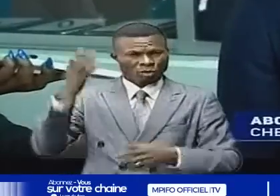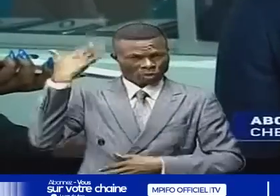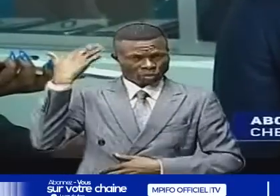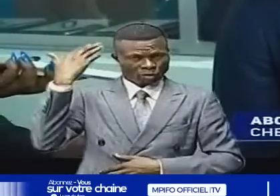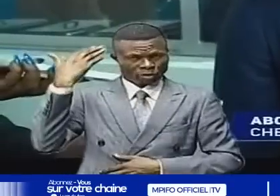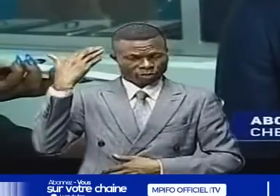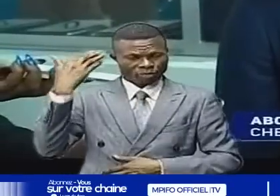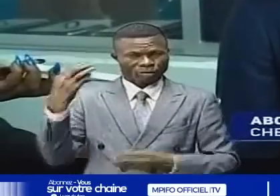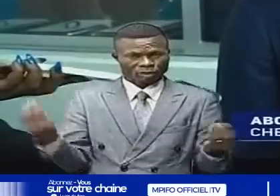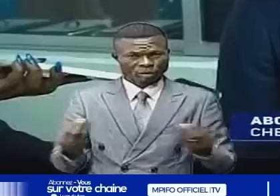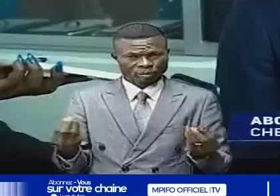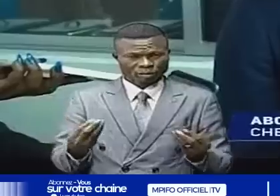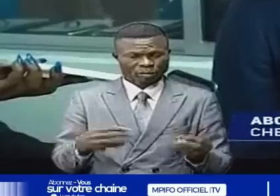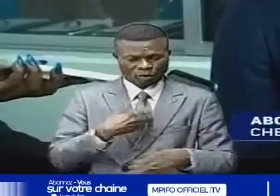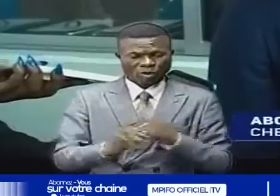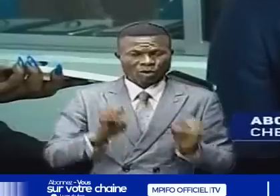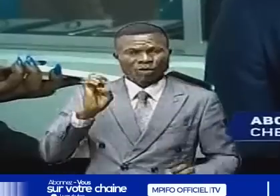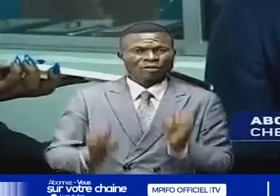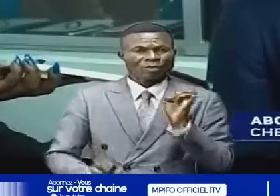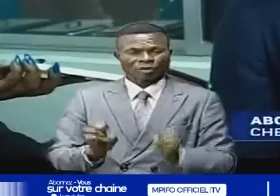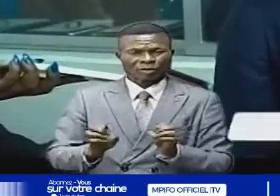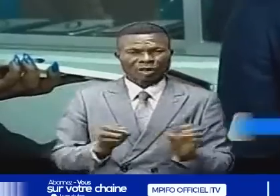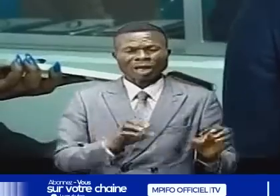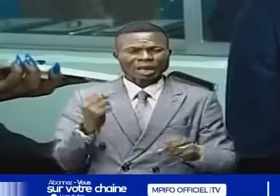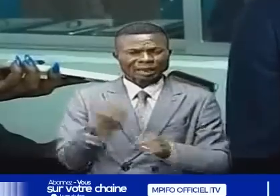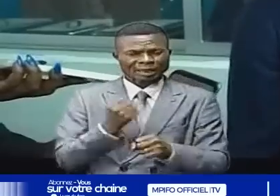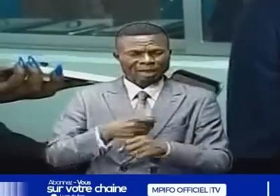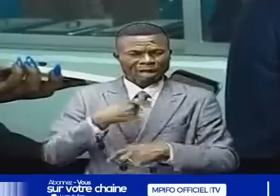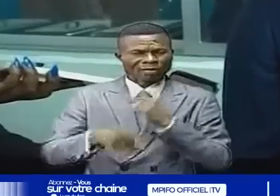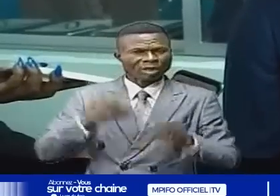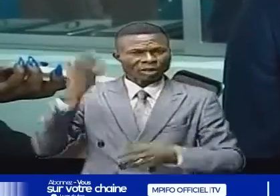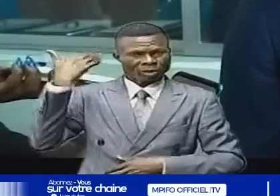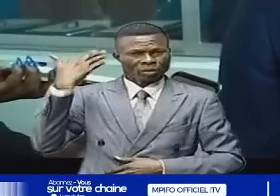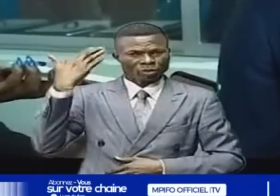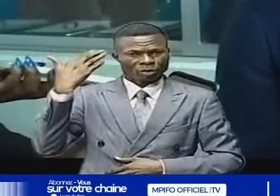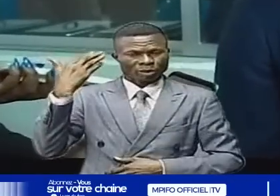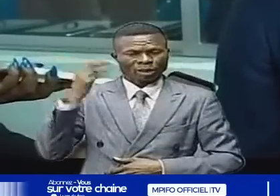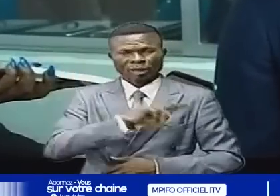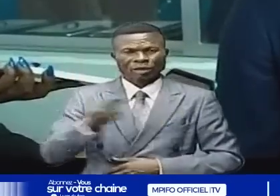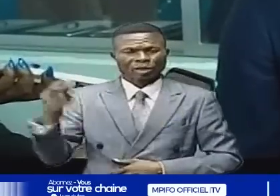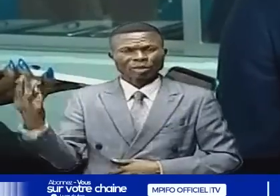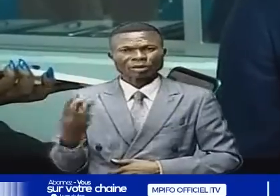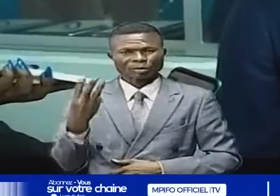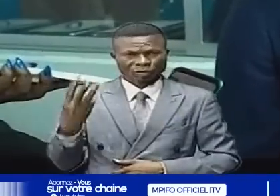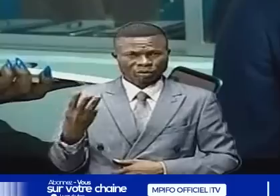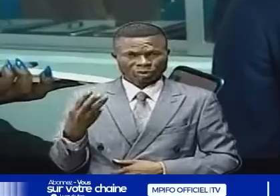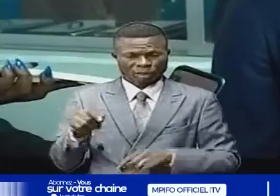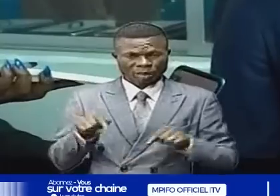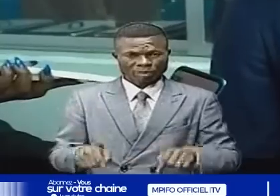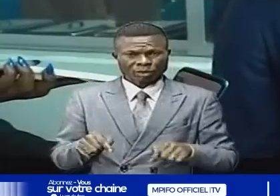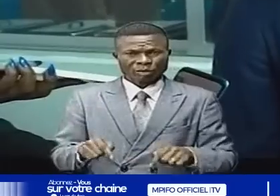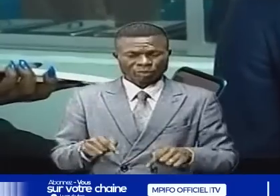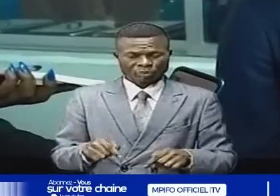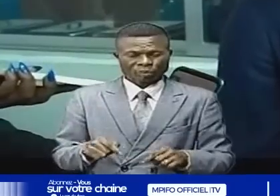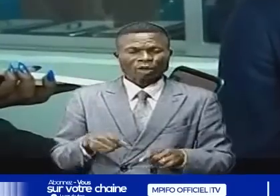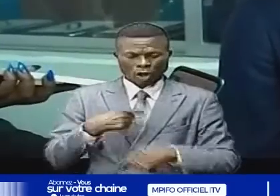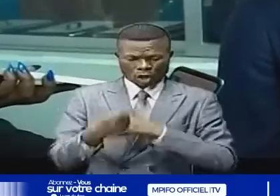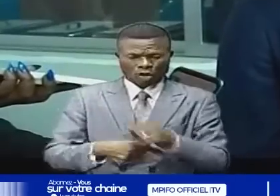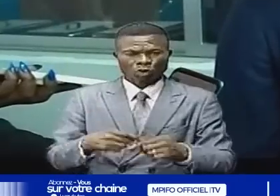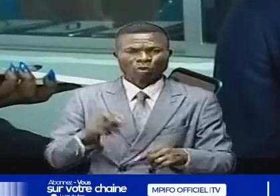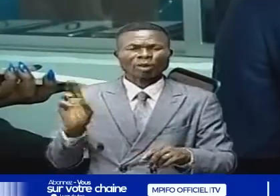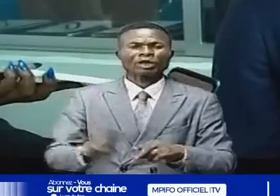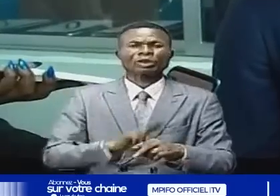sur lequel on avait déjà développé les activités pour 2022 et 2023. Là, ce qu'on va faire, c'est une mise à jour par